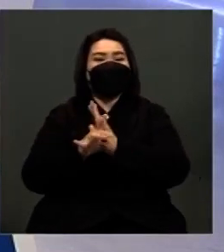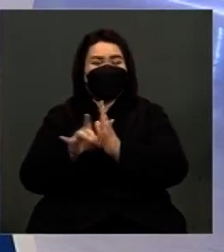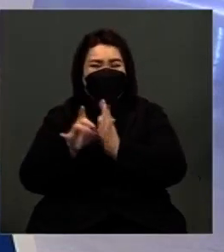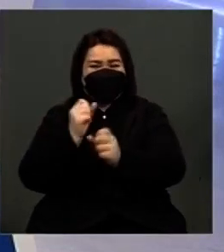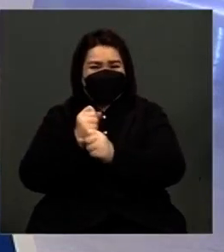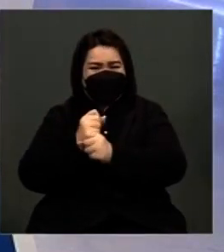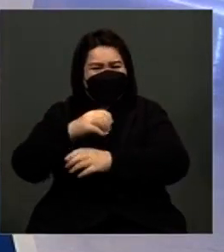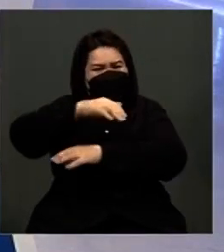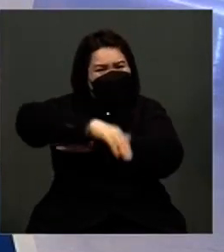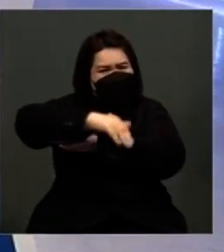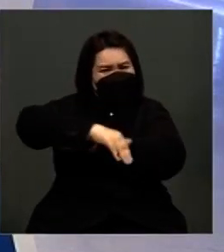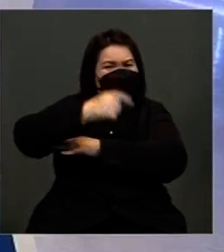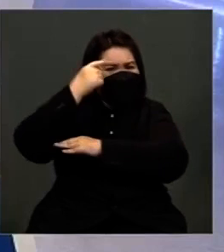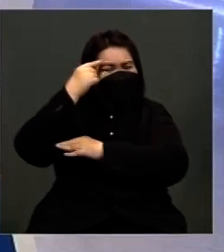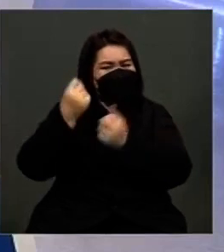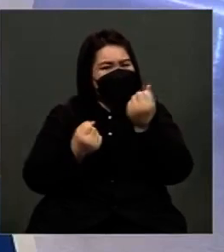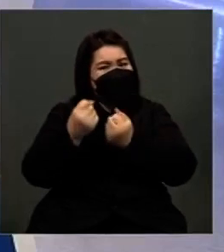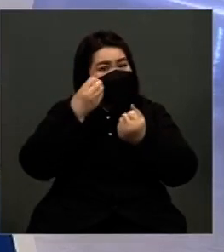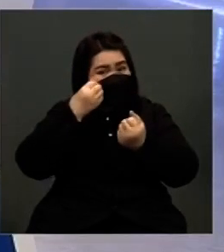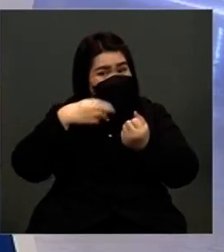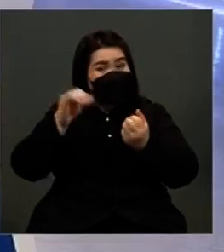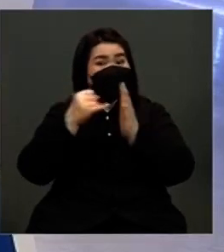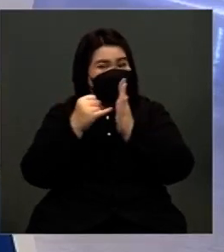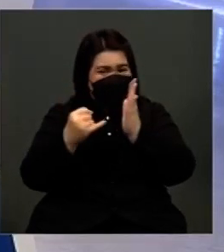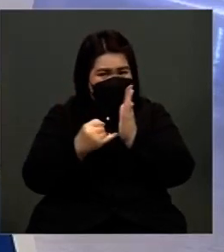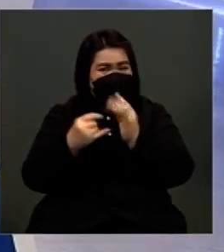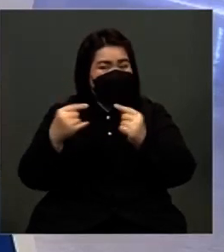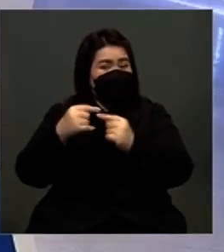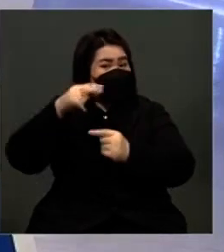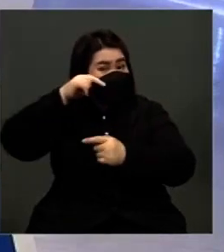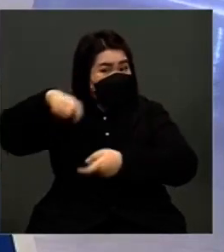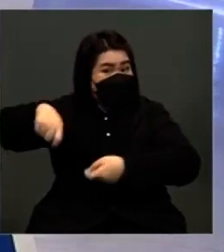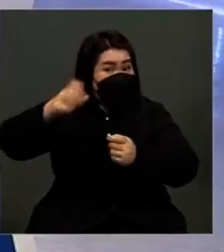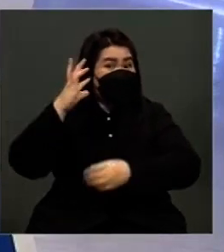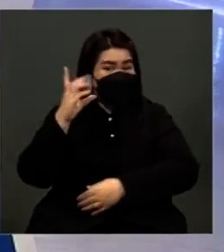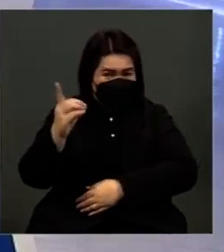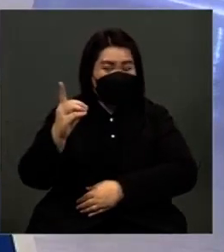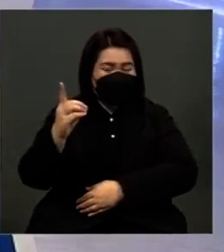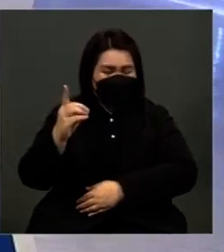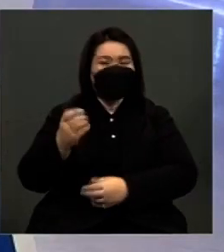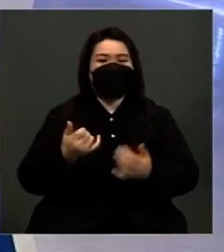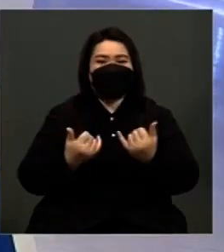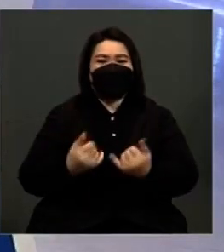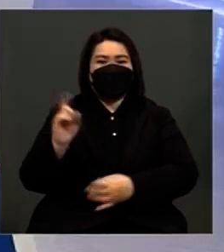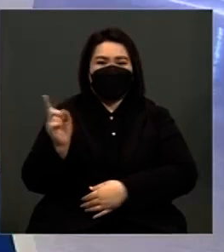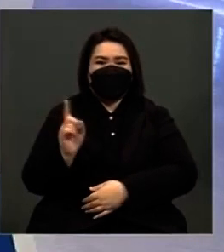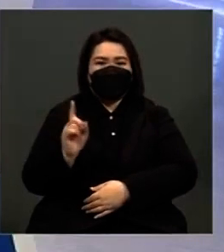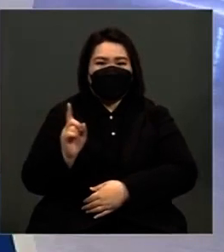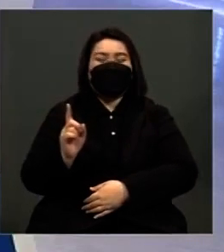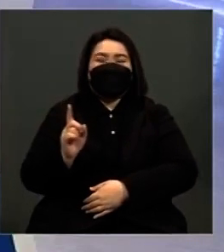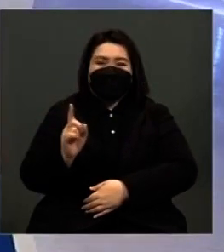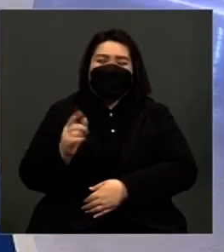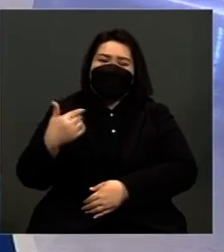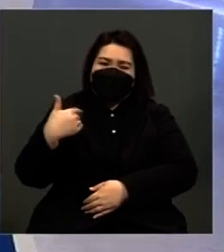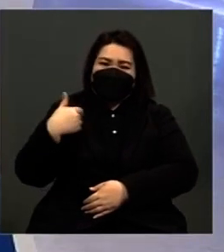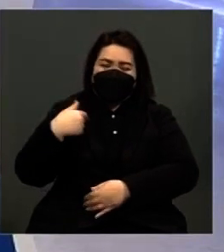หรือว่ามืดๆก็อาจจะเดินทางพรุ่งนี้ก็เข้าสู่เทศกาลสงกรานต์อย่างเป็นทางการแล้วนะคะก็ตอนนี้ค่ะต้องบอกว่าบรรยากาศนะ